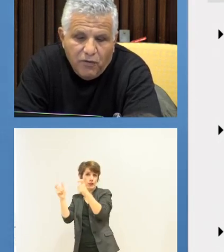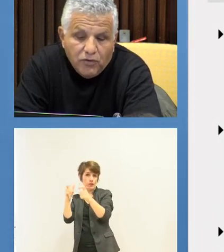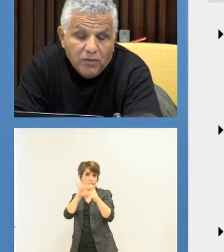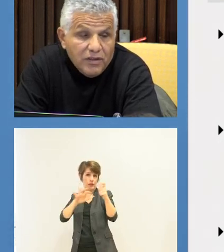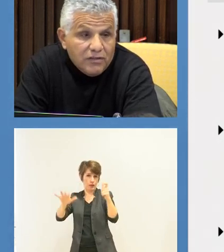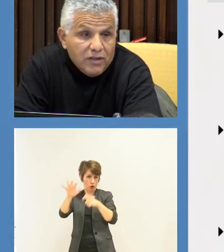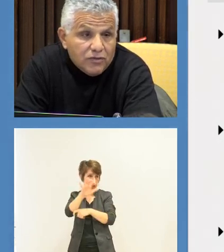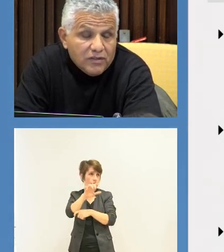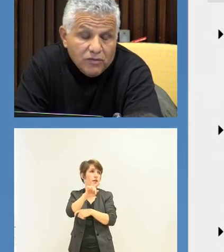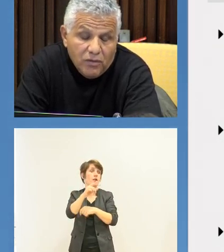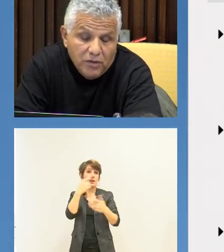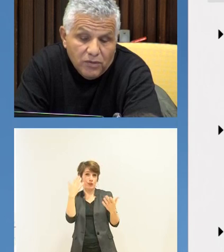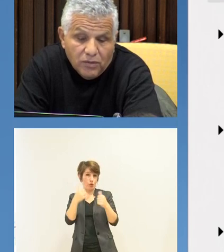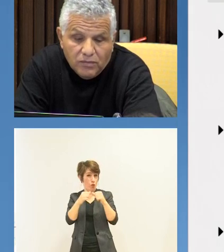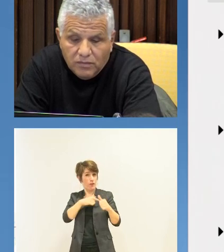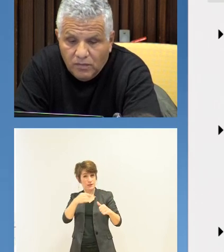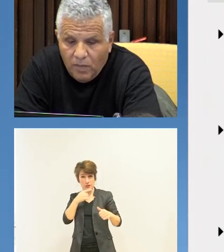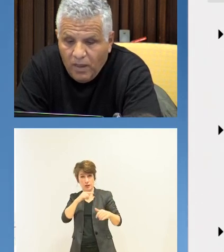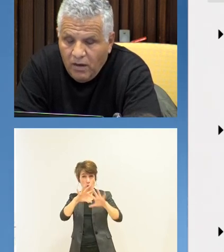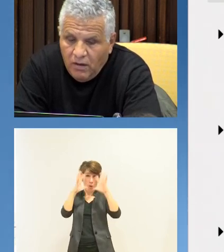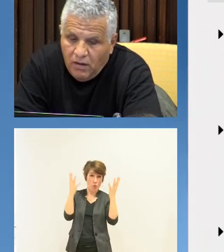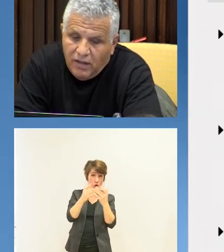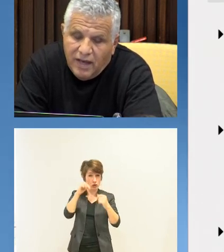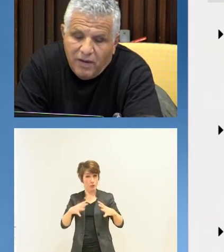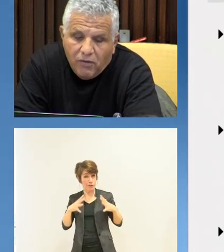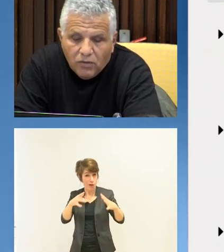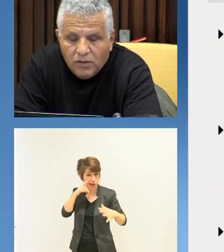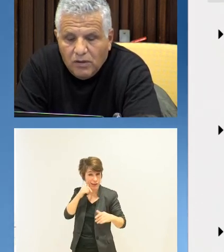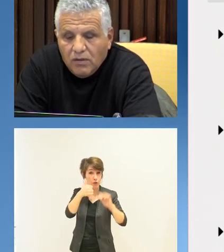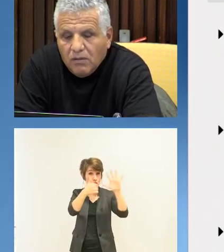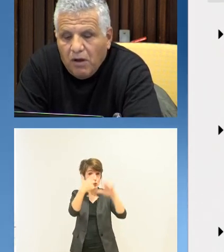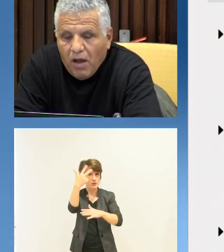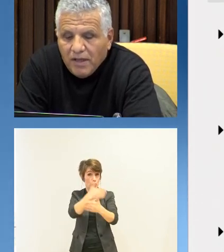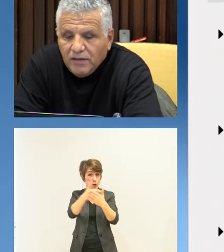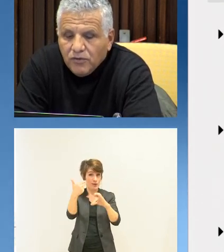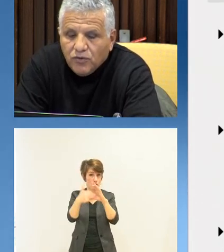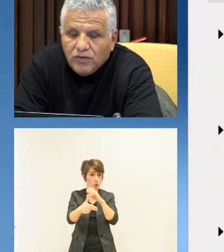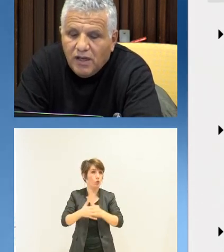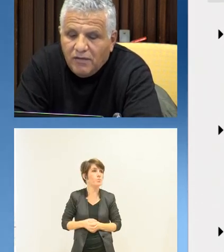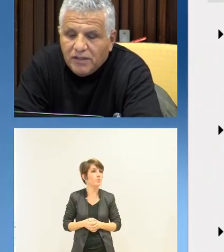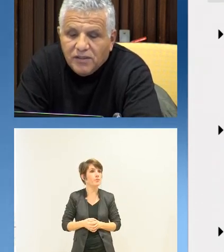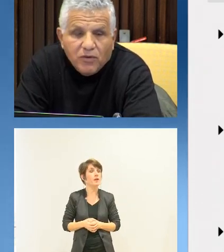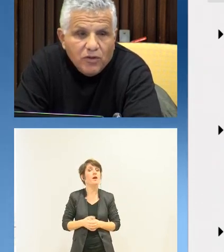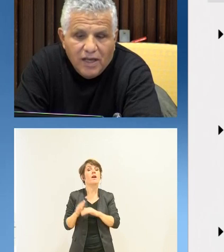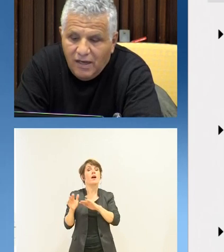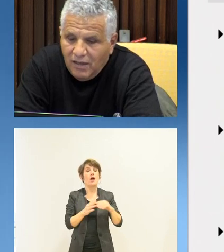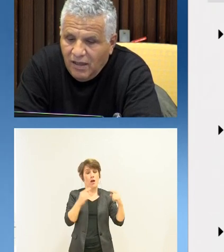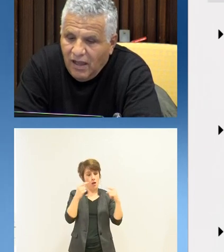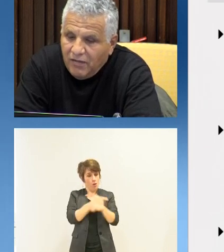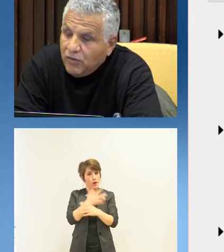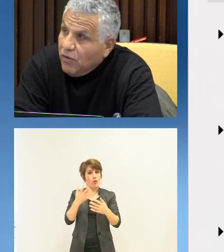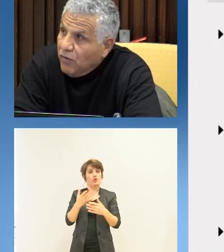l'effort demandé serait de 63 millions d'euros il ya par contre un maintien du soutien à l'investissement local